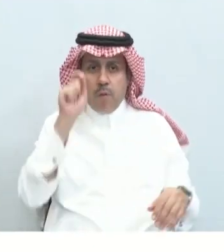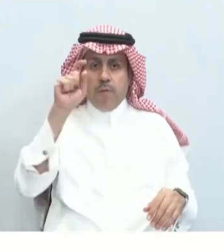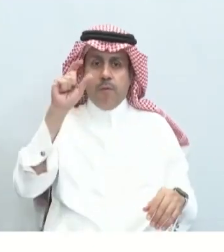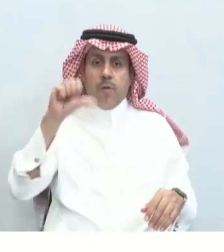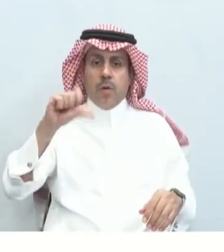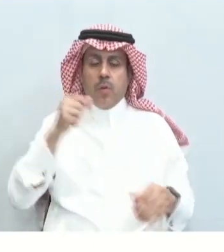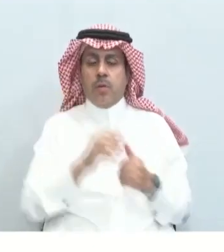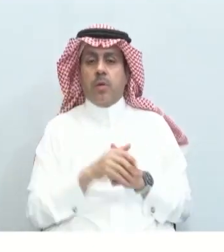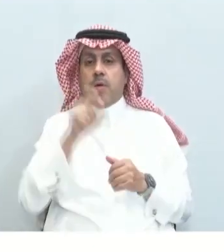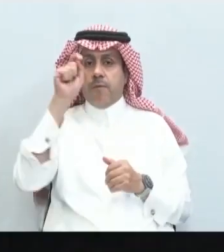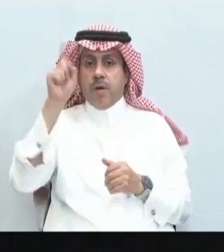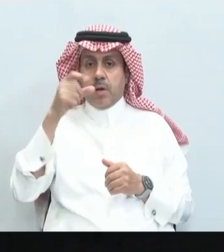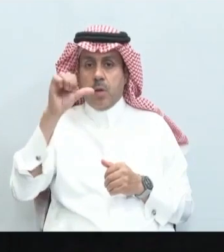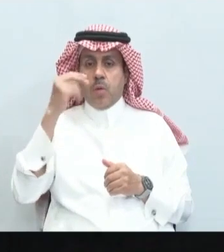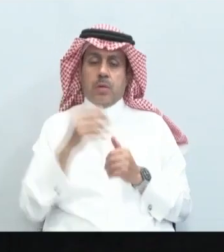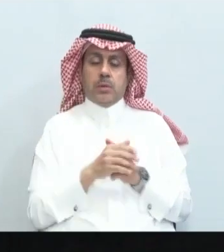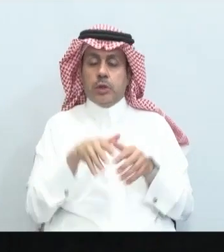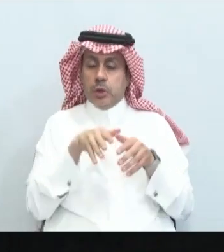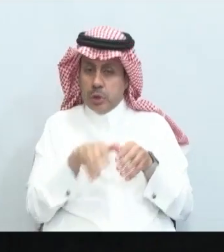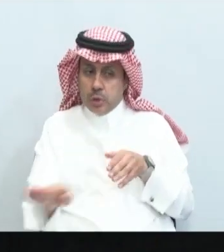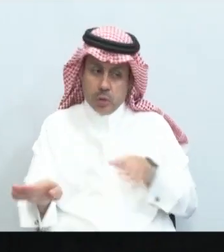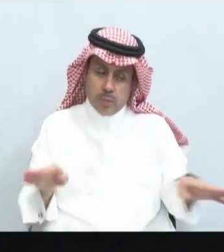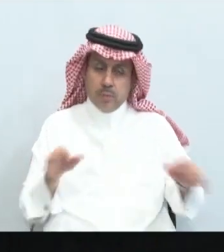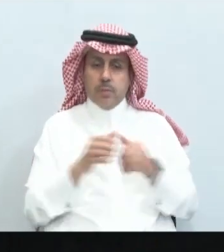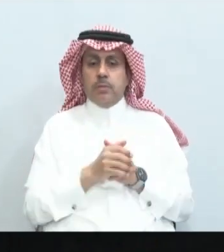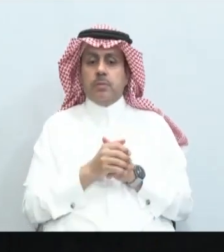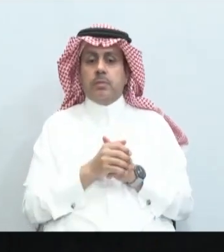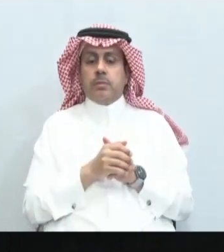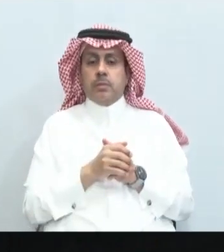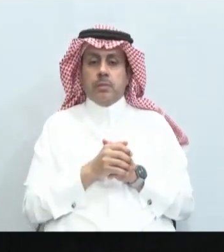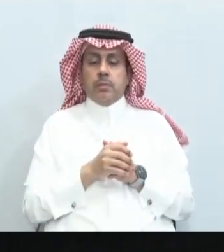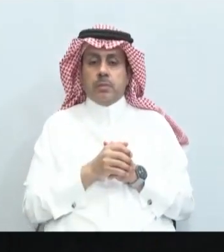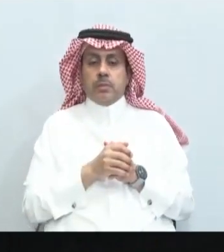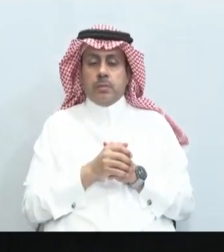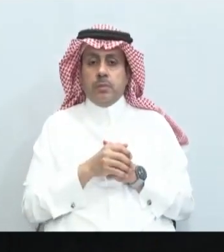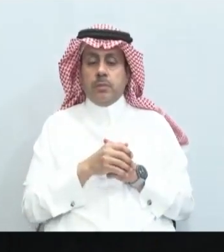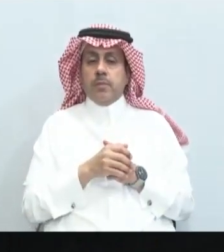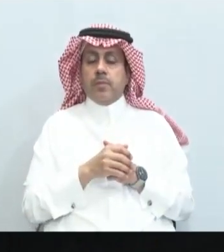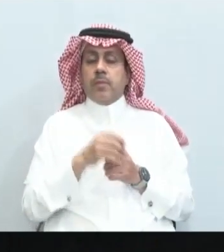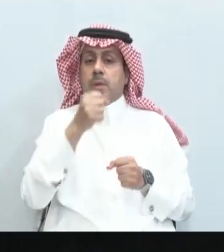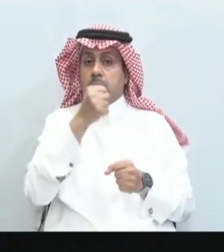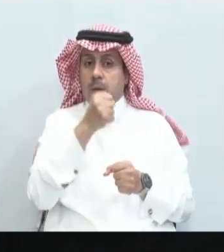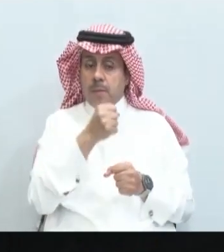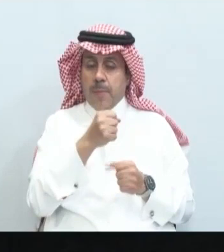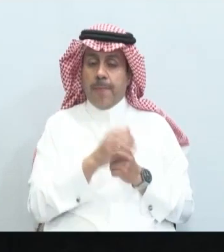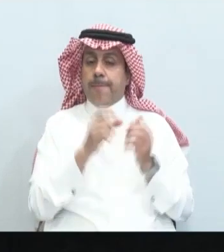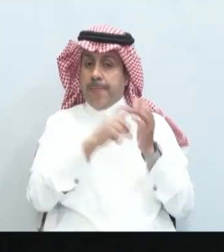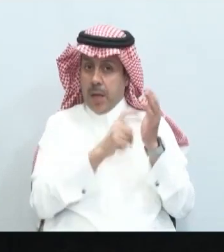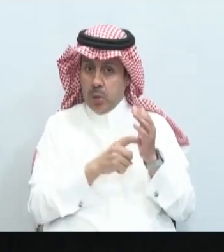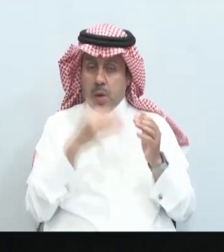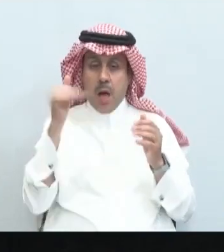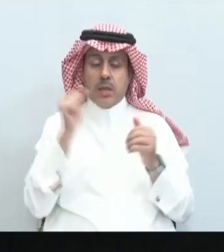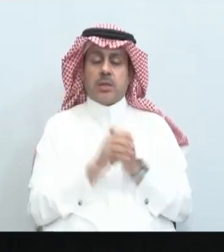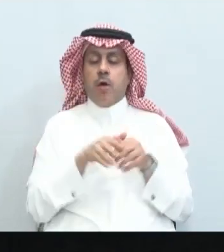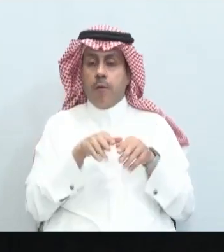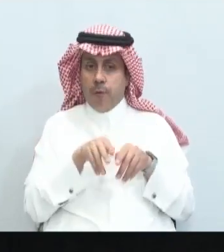اقسامه هنا القاعده القانون العام يندرج تحته فروع والقانون الخاص يندرج تحته فروع